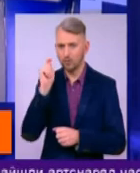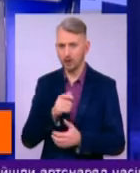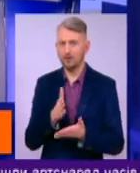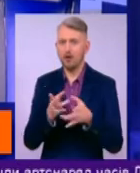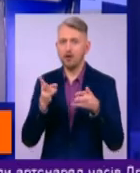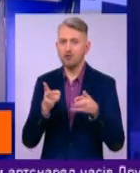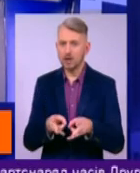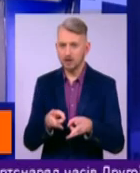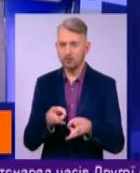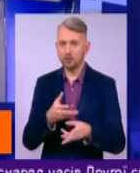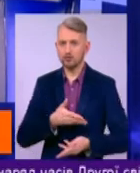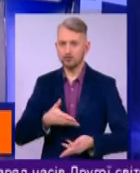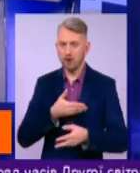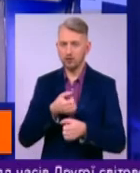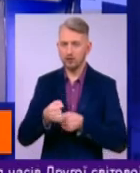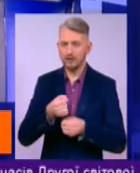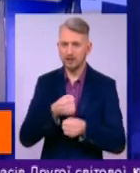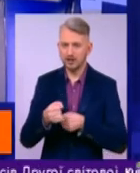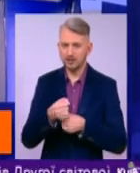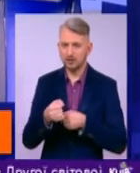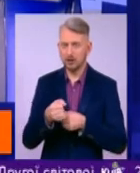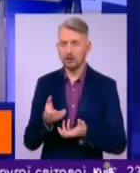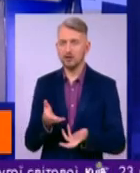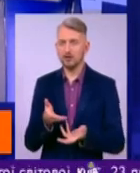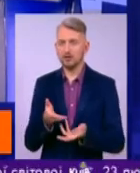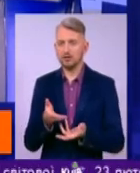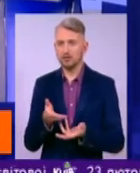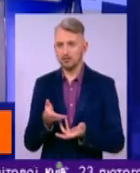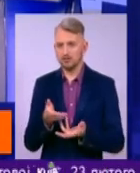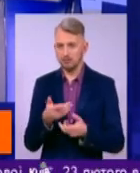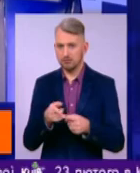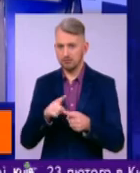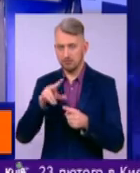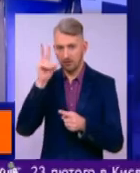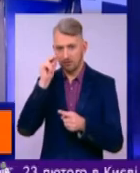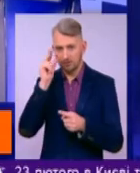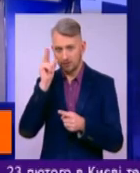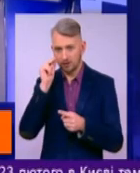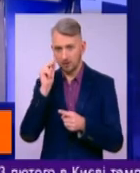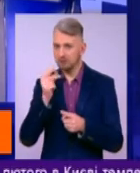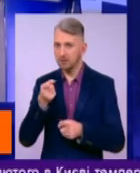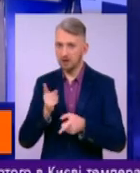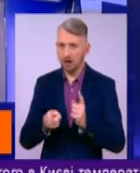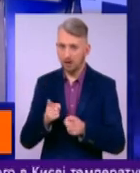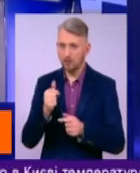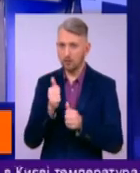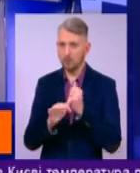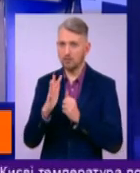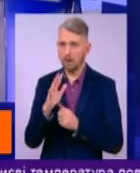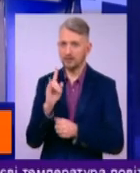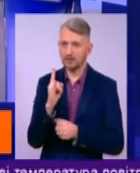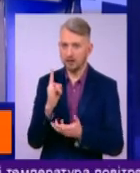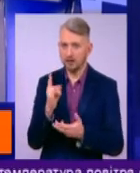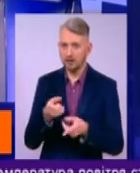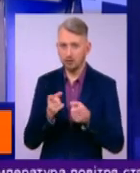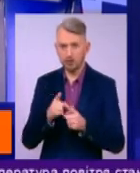жертвою сексуального насильства чи наруги. Чи це цифри реальні? Кожна п'ята дитина, ну, бо